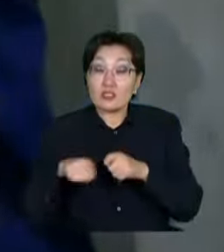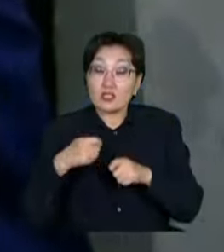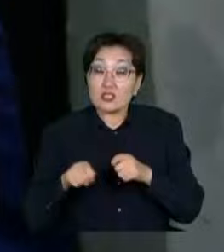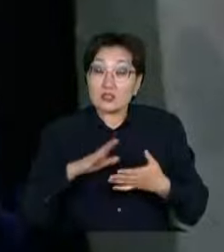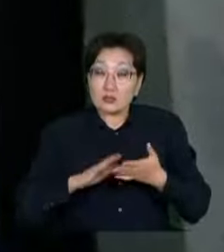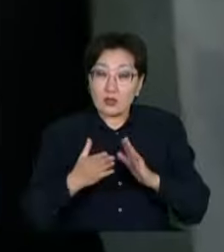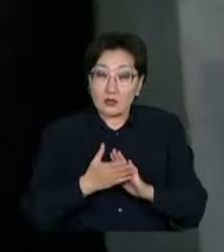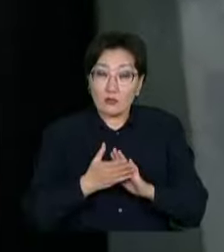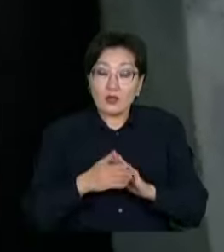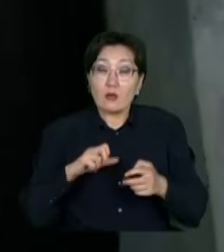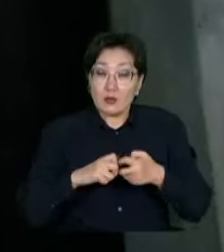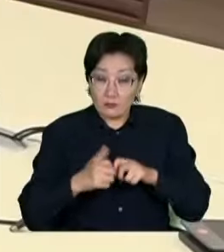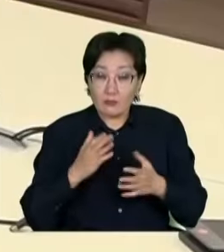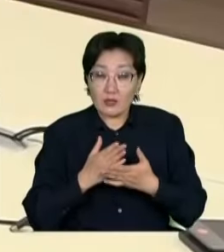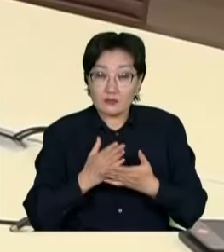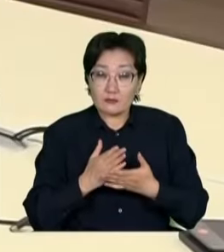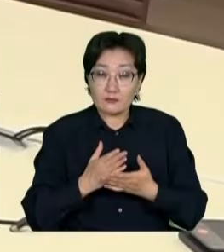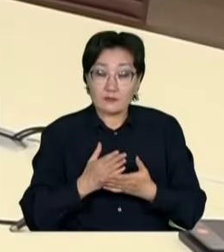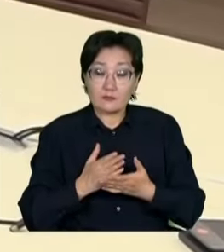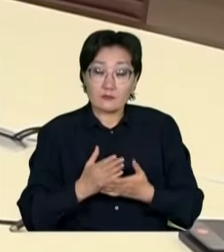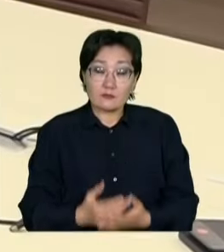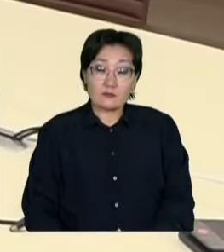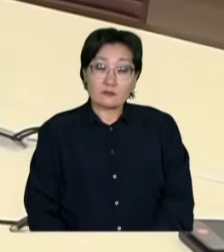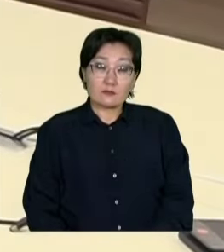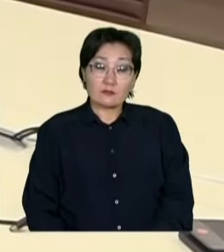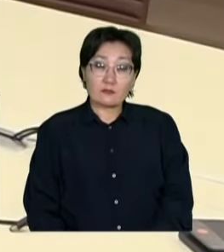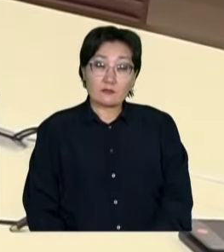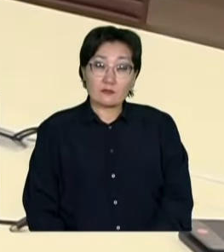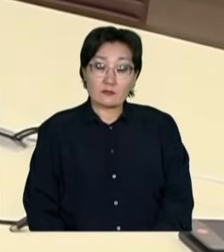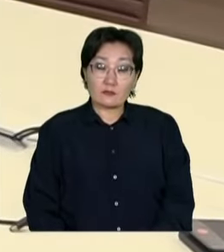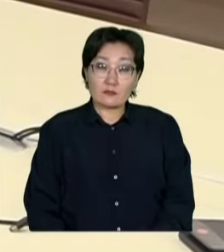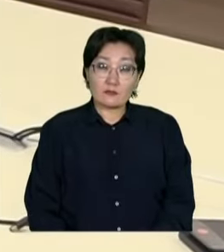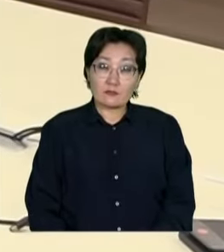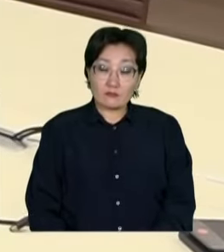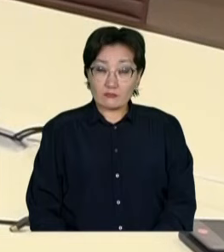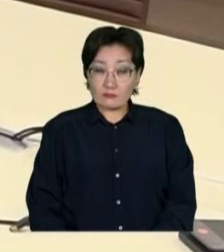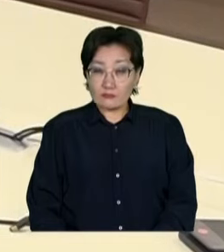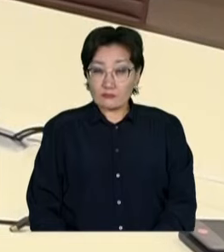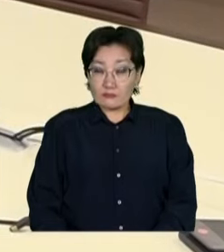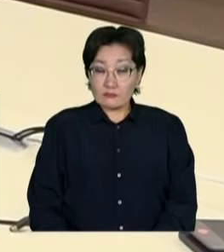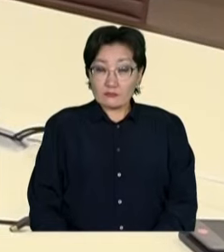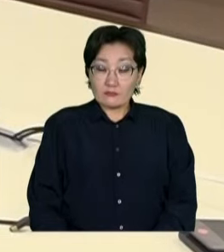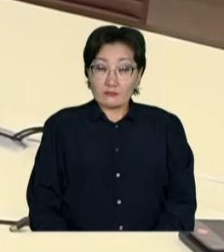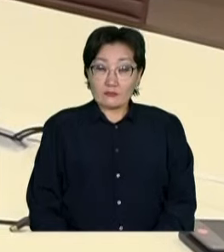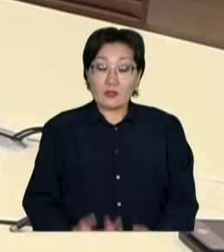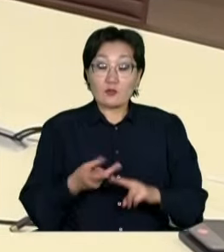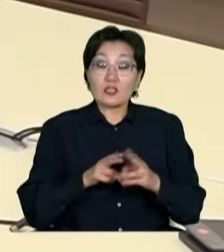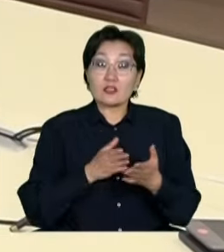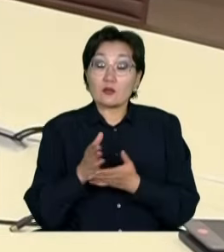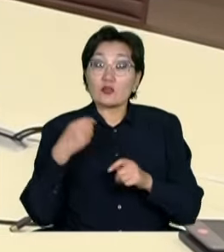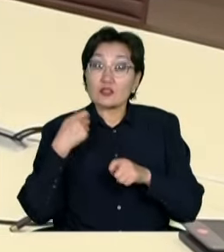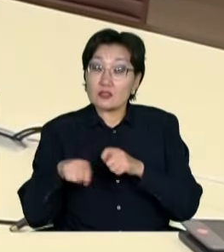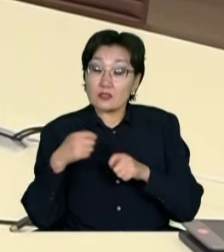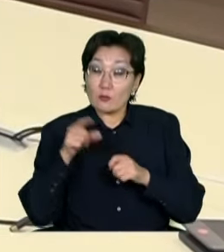жағыда ақсап тұрған көрінеді. Это вопросы запуска программы льготного финансирования отрасли. Бұл салаға қаражат